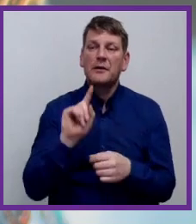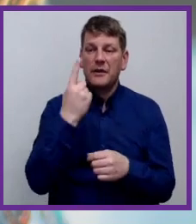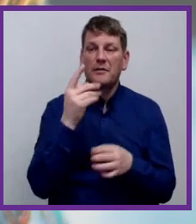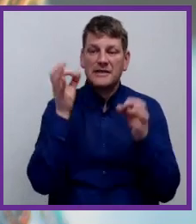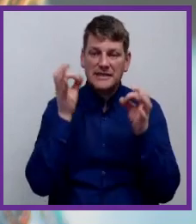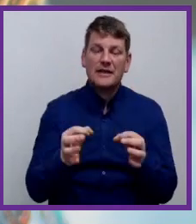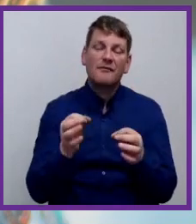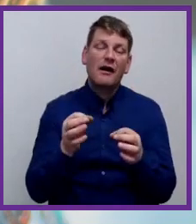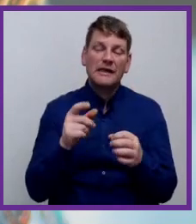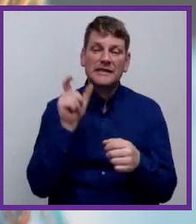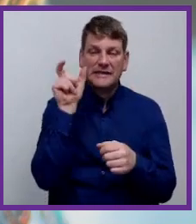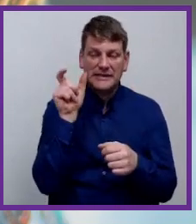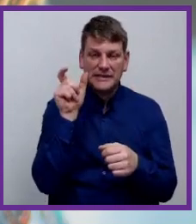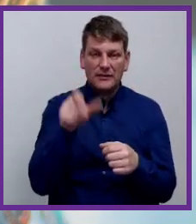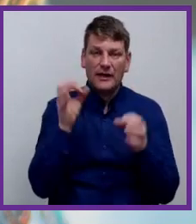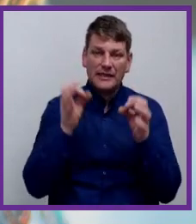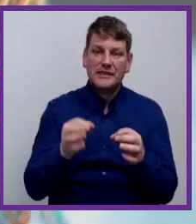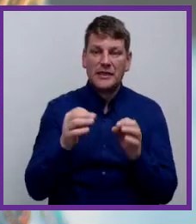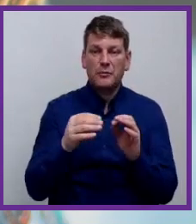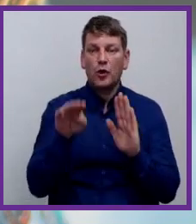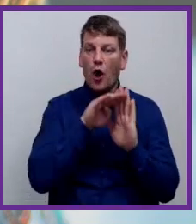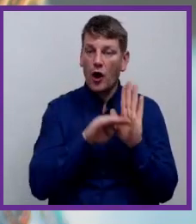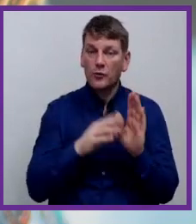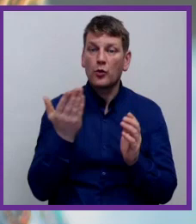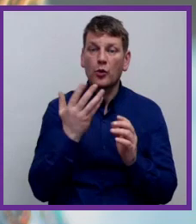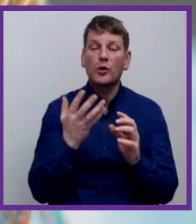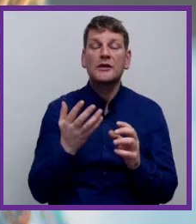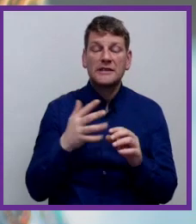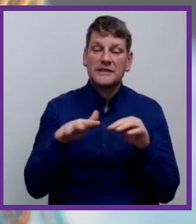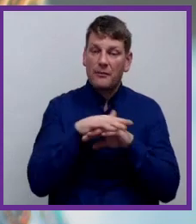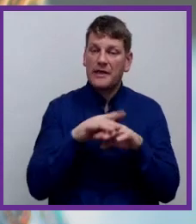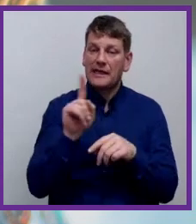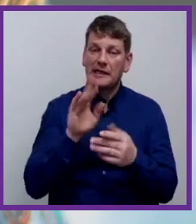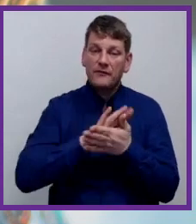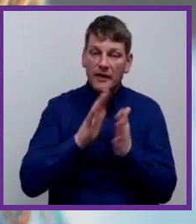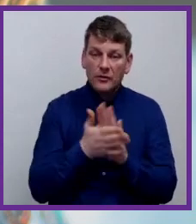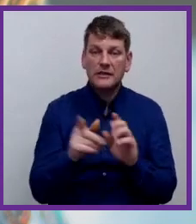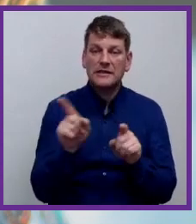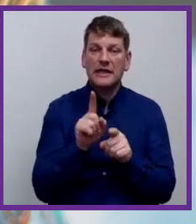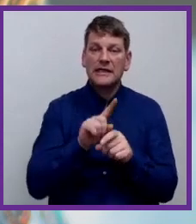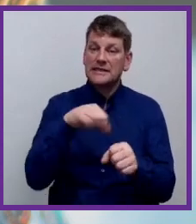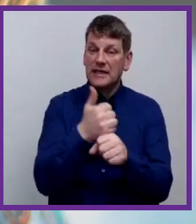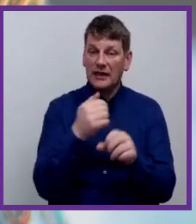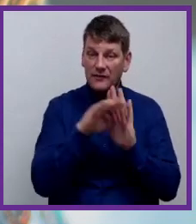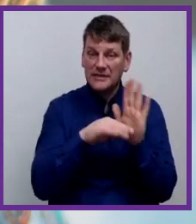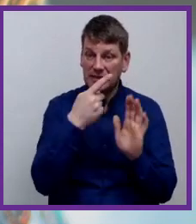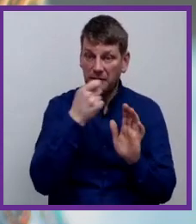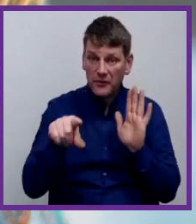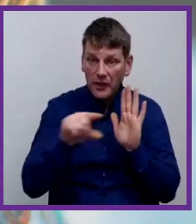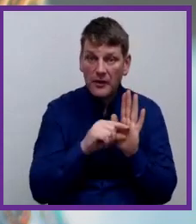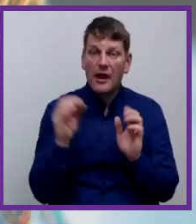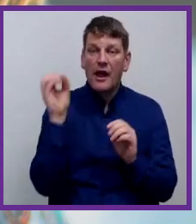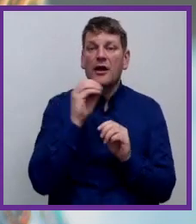cilvēktiesību normas, par kurām starptautiskā sabiedrība ir vienojusies. Ir satversmes 100. Pāns Eiropas cilvēktiesību